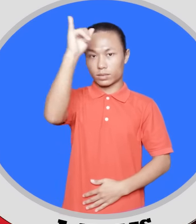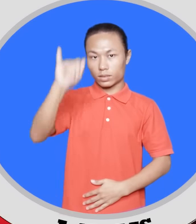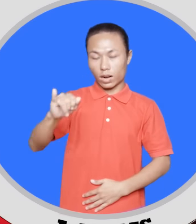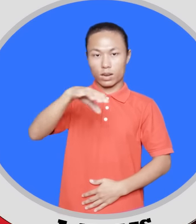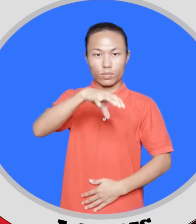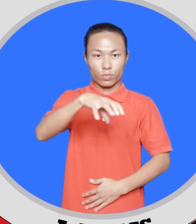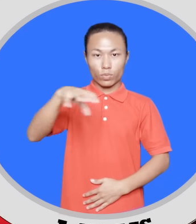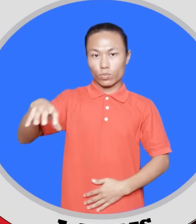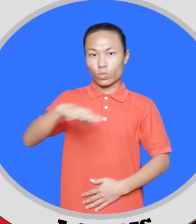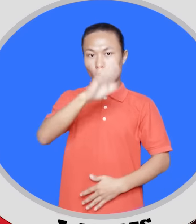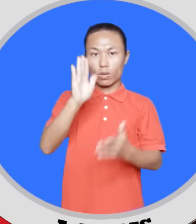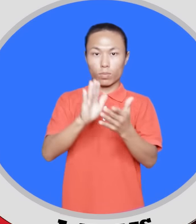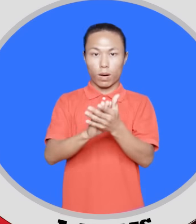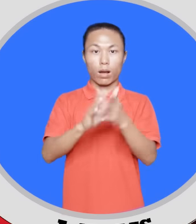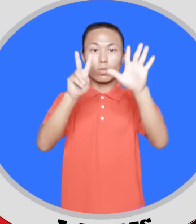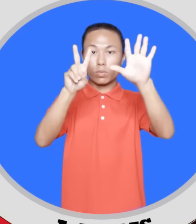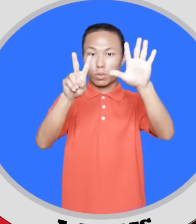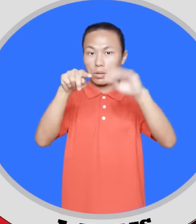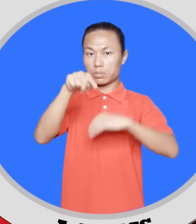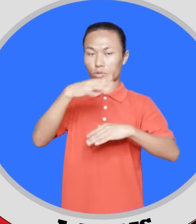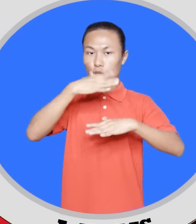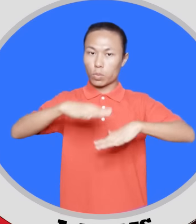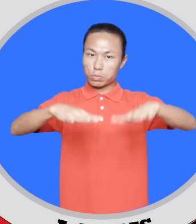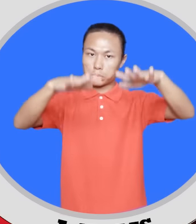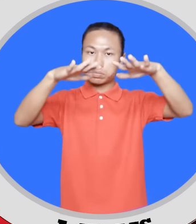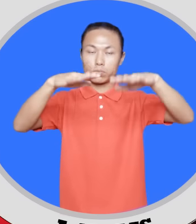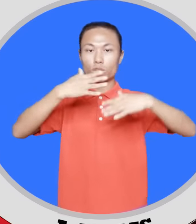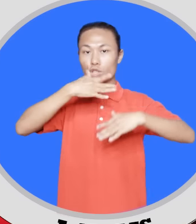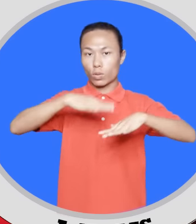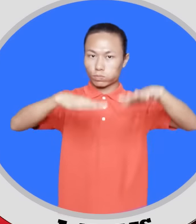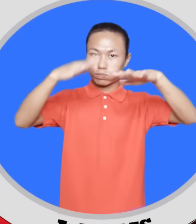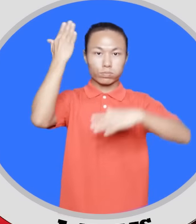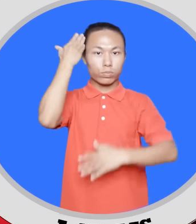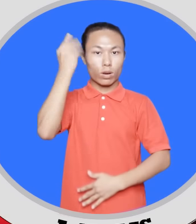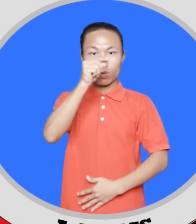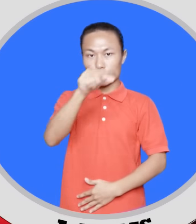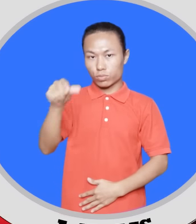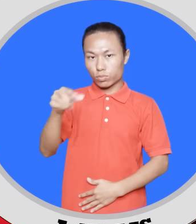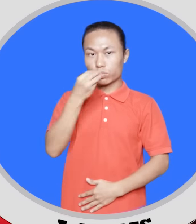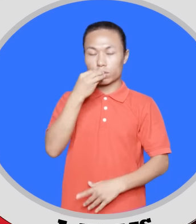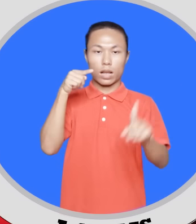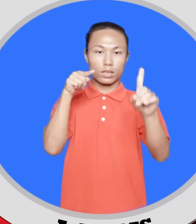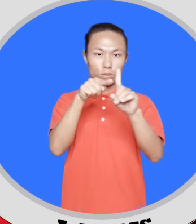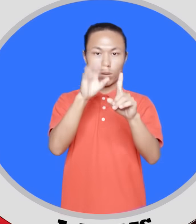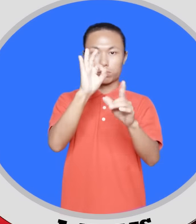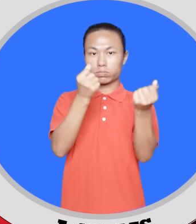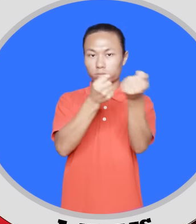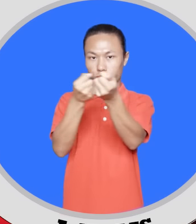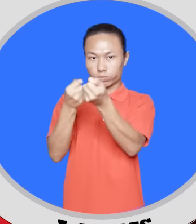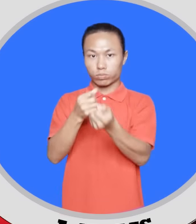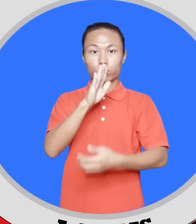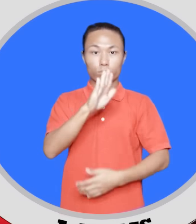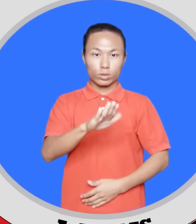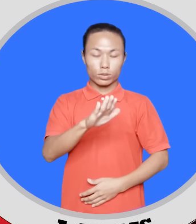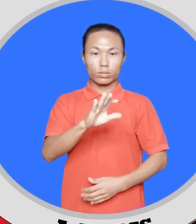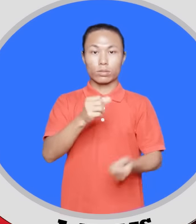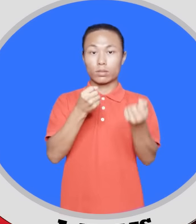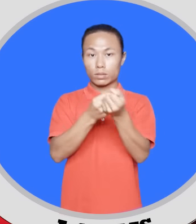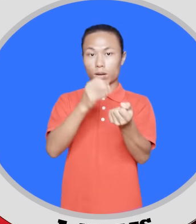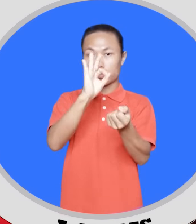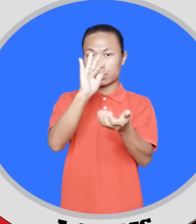က်မြောင်နဲ့စကိုင်းမြို့နယ်တွေမှာရေကြီးမှုတွေဖြစ်ပေါ်နေတဲ့အတွက်အဲ့ဒီဒေသမှာရှိတဲ့ရေဘေးသင့်စစ်ဘေးရှောင်ပြည်သူတွေကိုလ